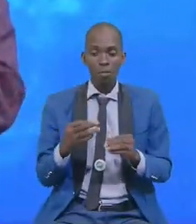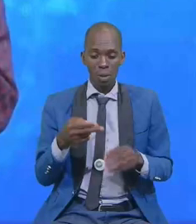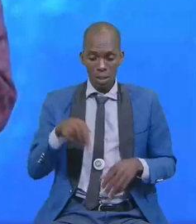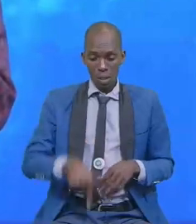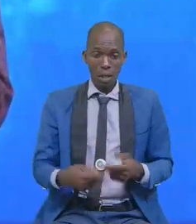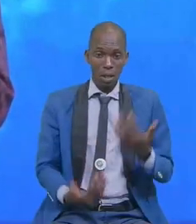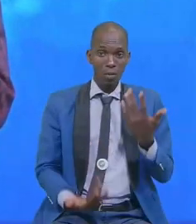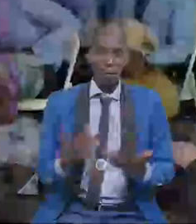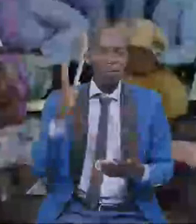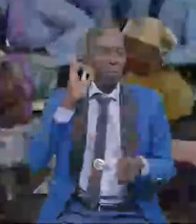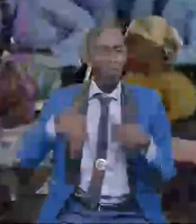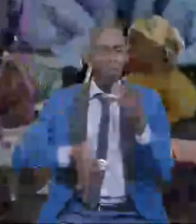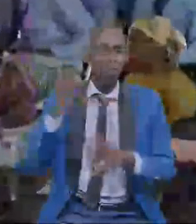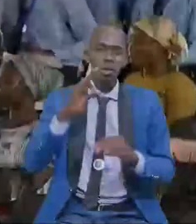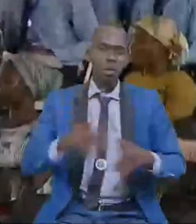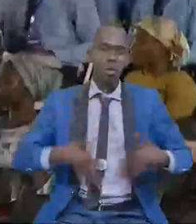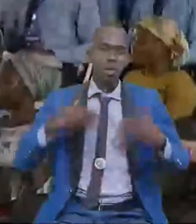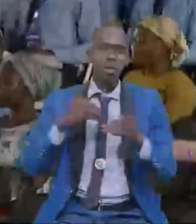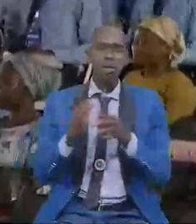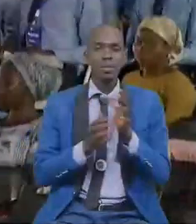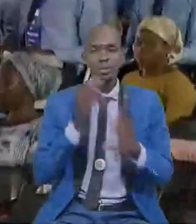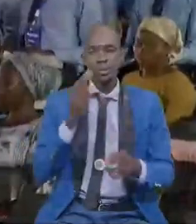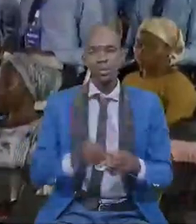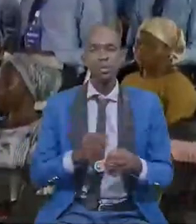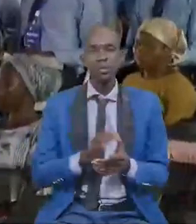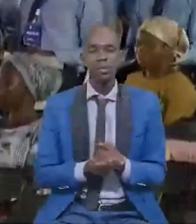Les ténèbres de l'enfer vont quitter ta vie.